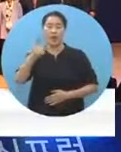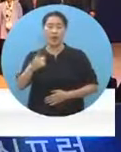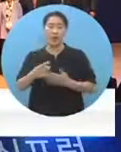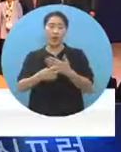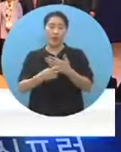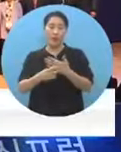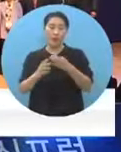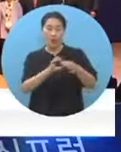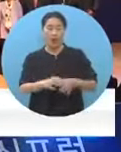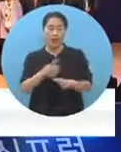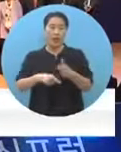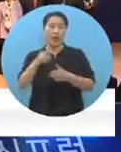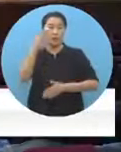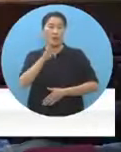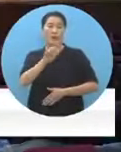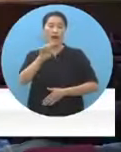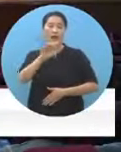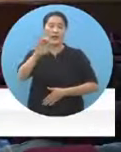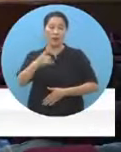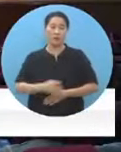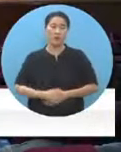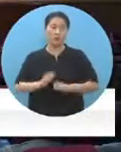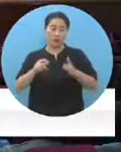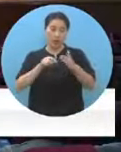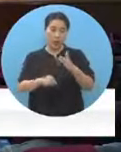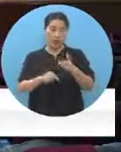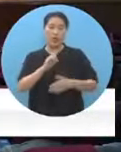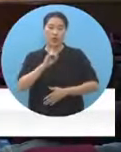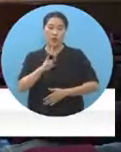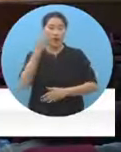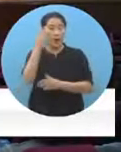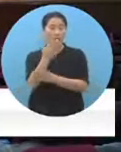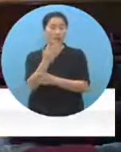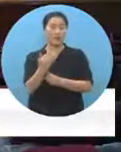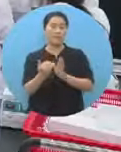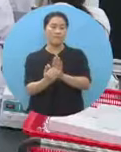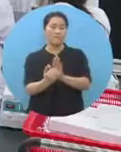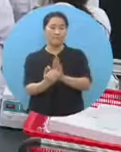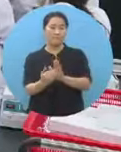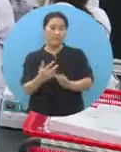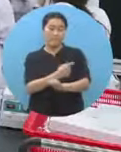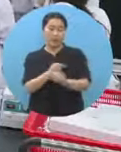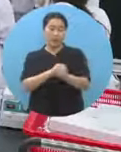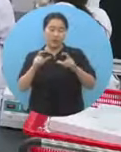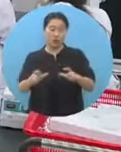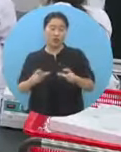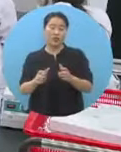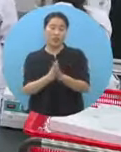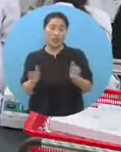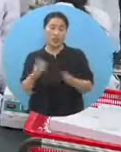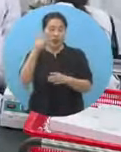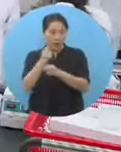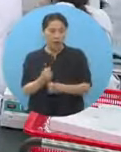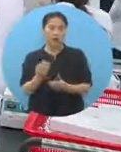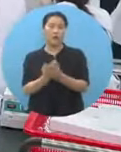바이오메디컬 허브를 향한 블루바이오입니다. 전남은 국내 유일의 화순 백신 특구를 중심으로 연구개발에서